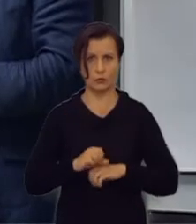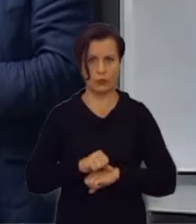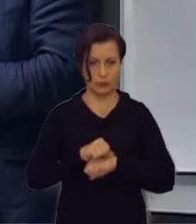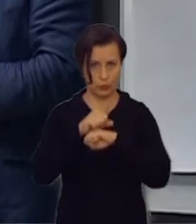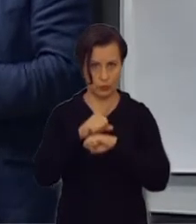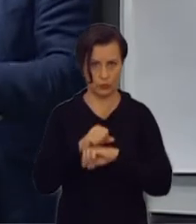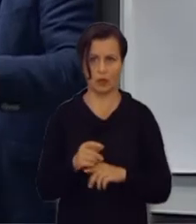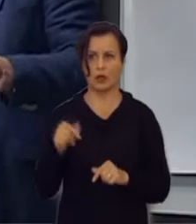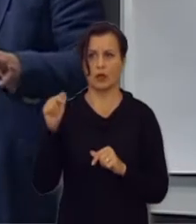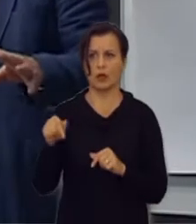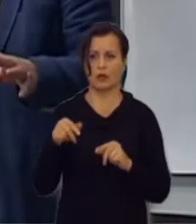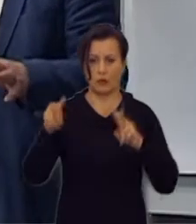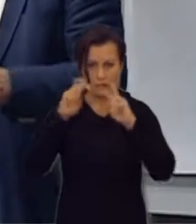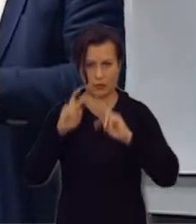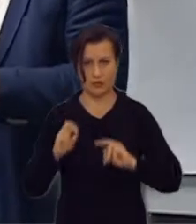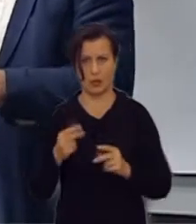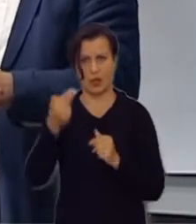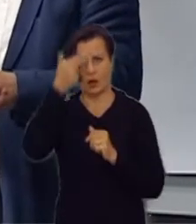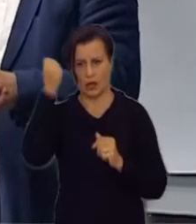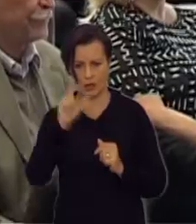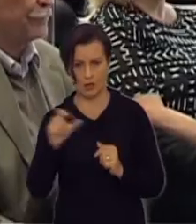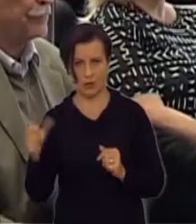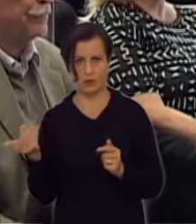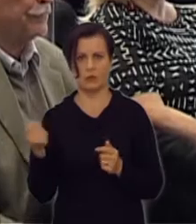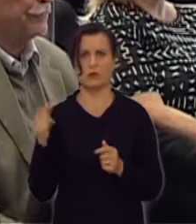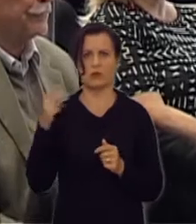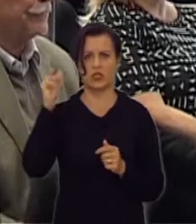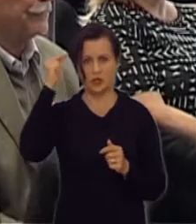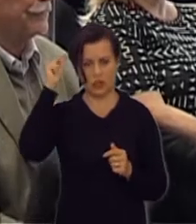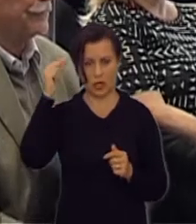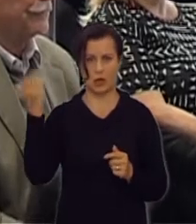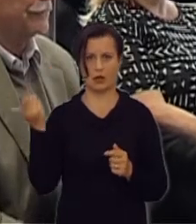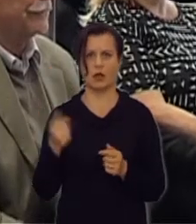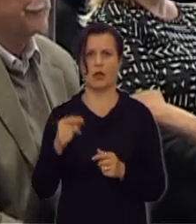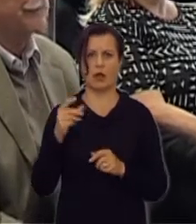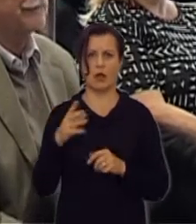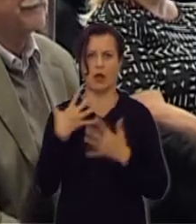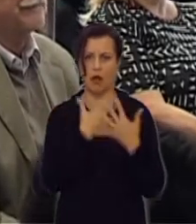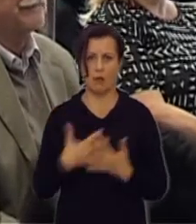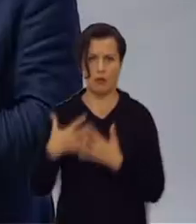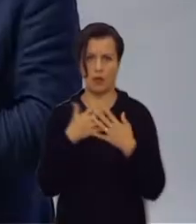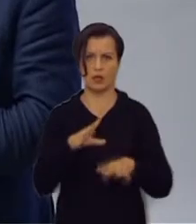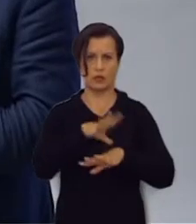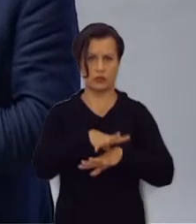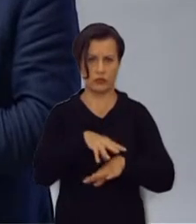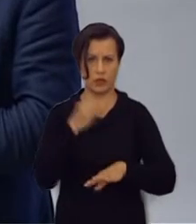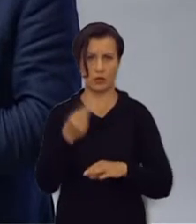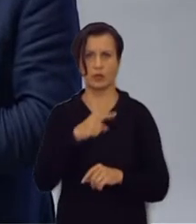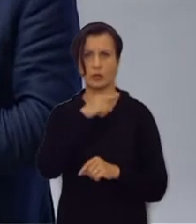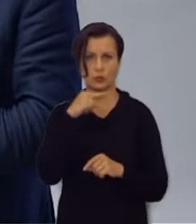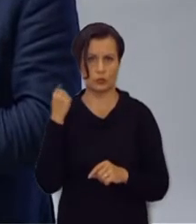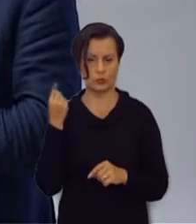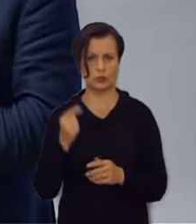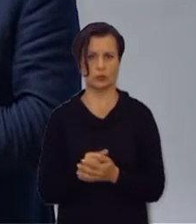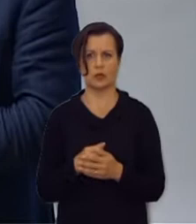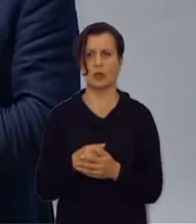judėjimas. Lituanistika tyrinėja ne tik lietuviai, tyrinėja čekai, tyrinėja amerikiečiai, tyrinėja švedai,